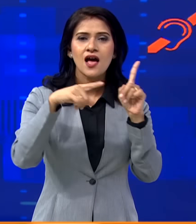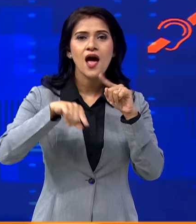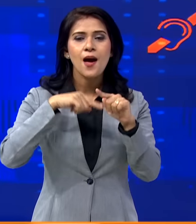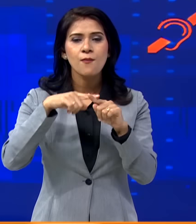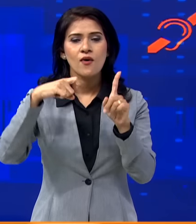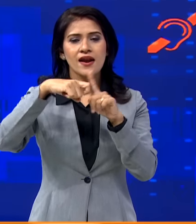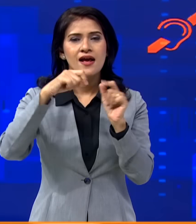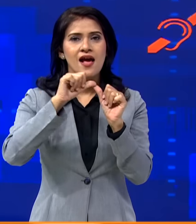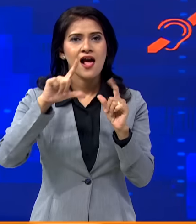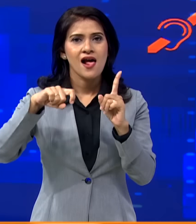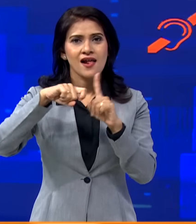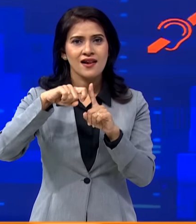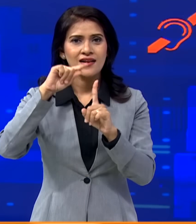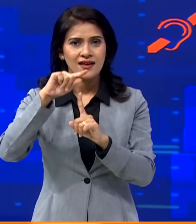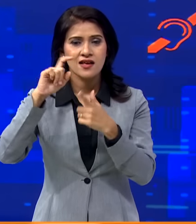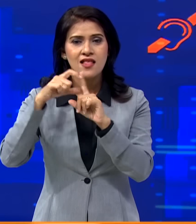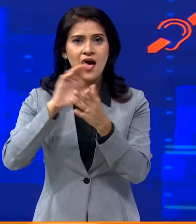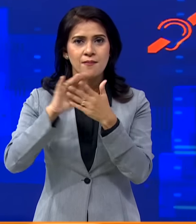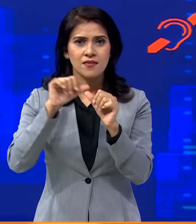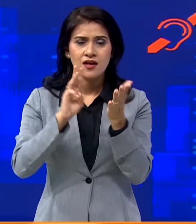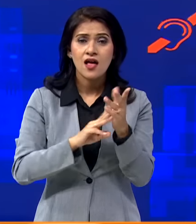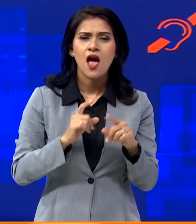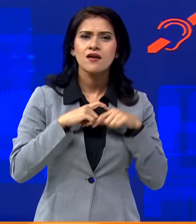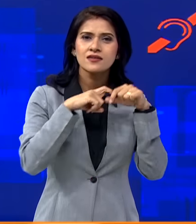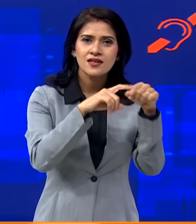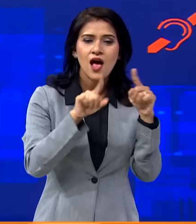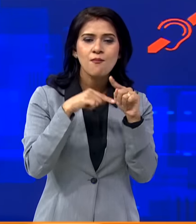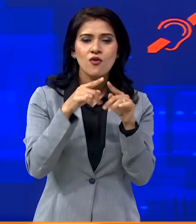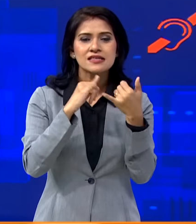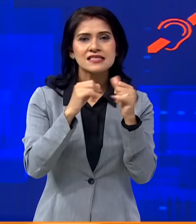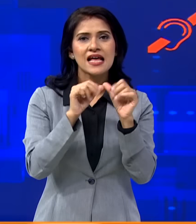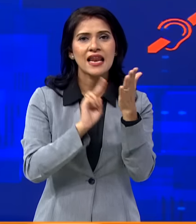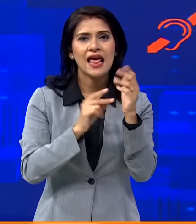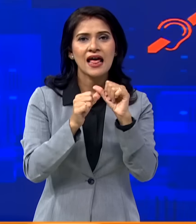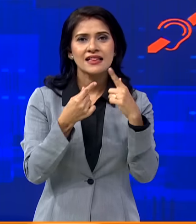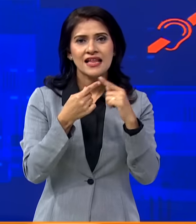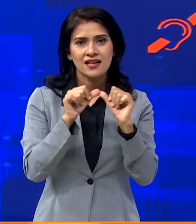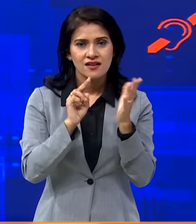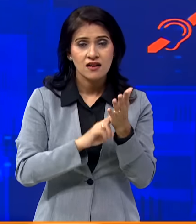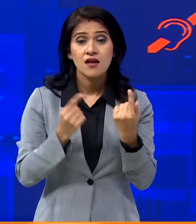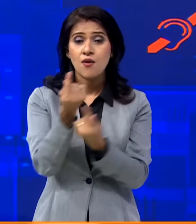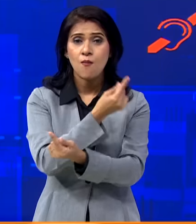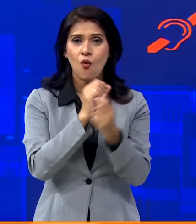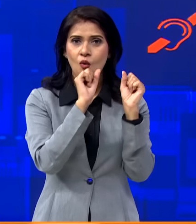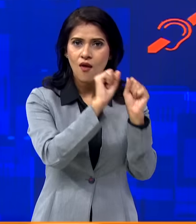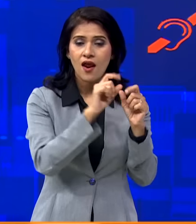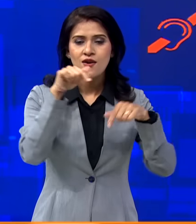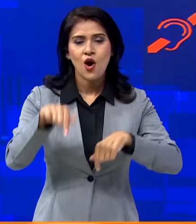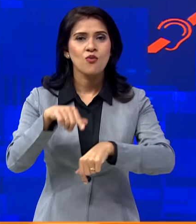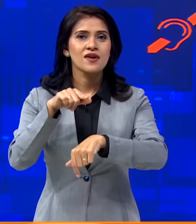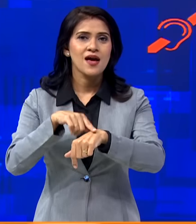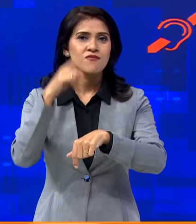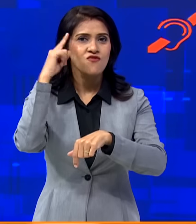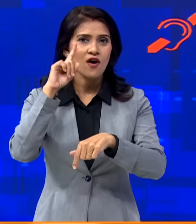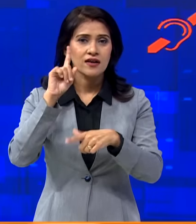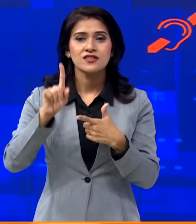में उनसे पूछा सनातन के बारे में उनसे पूछा उनके राजनीति के बारे में अब वक्त है आपकी अदालत में आज